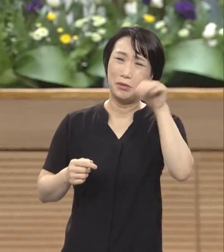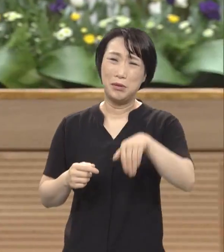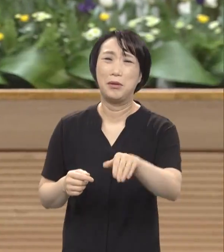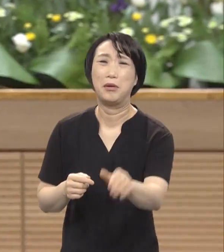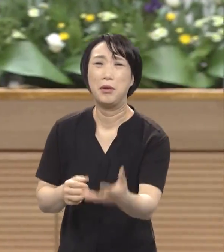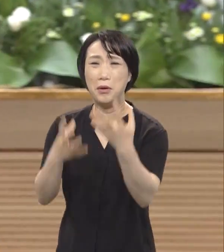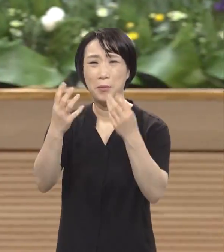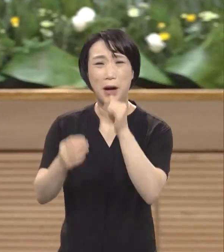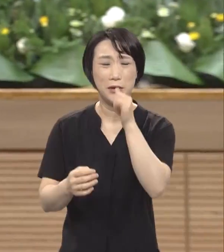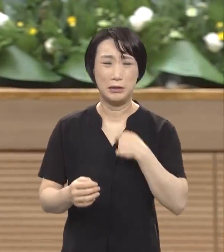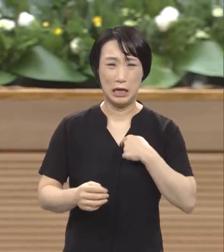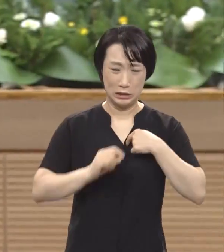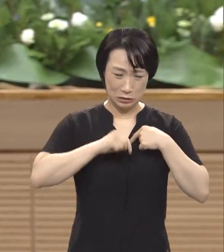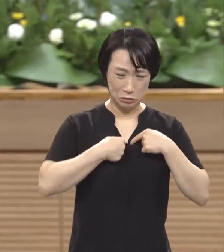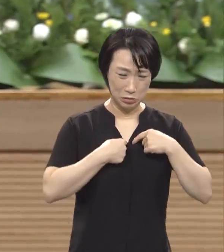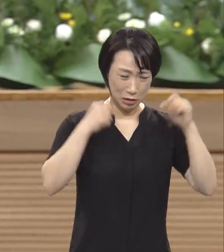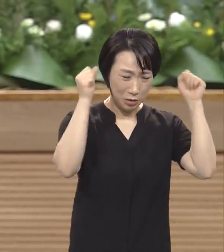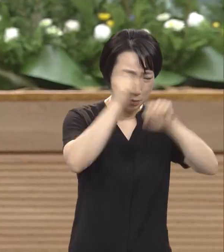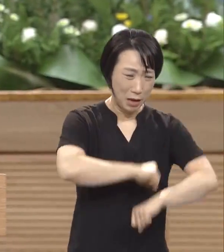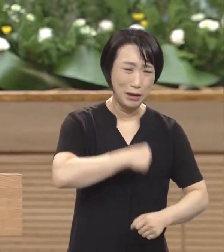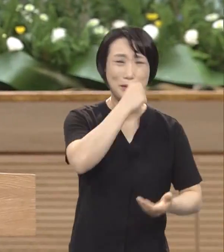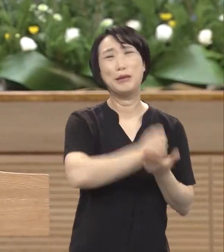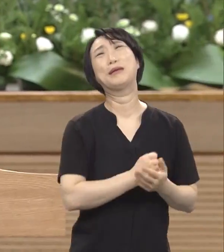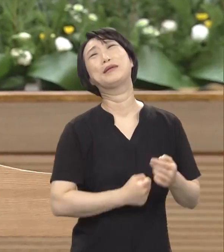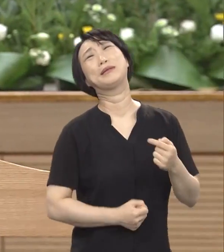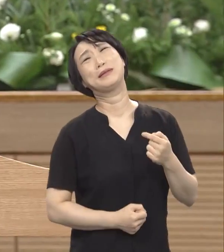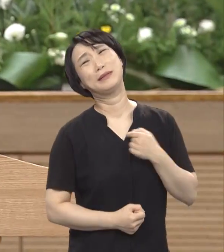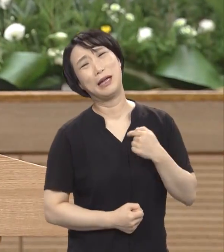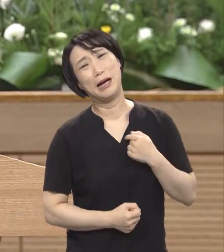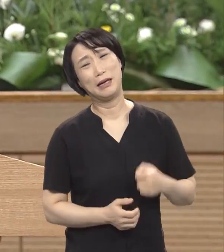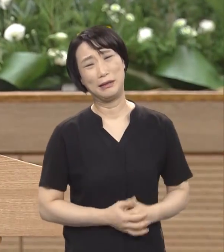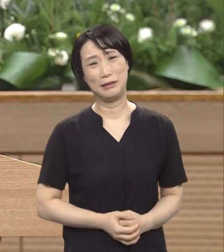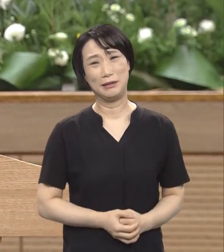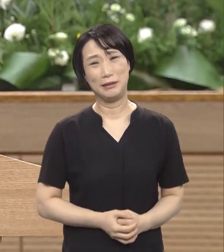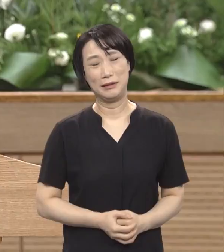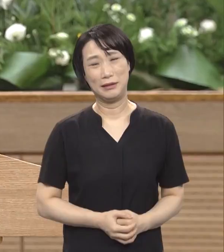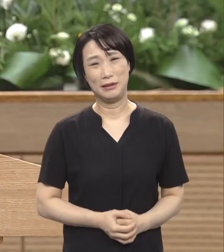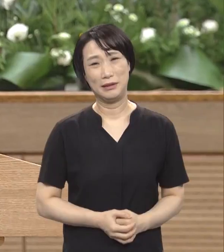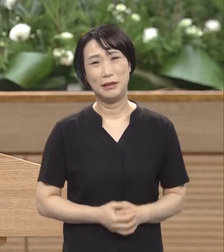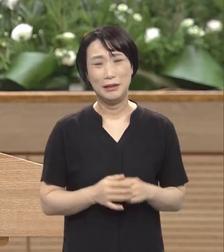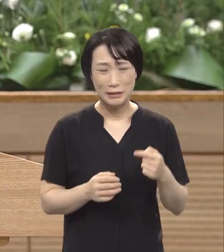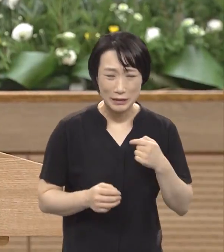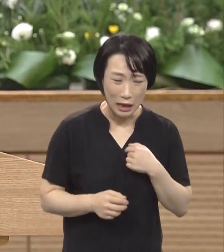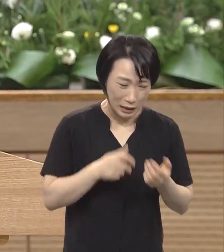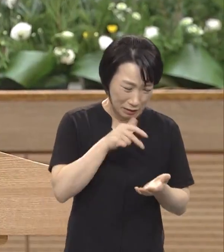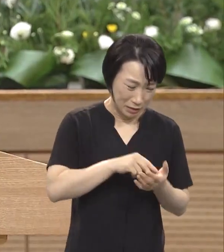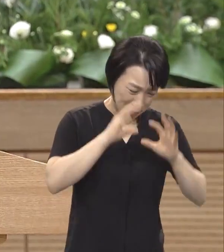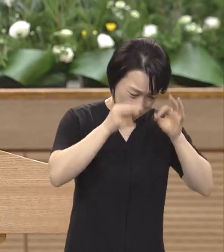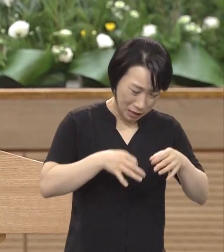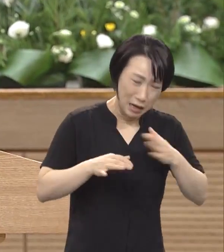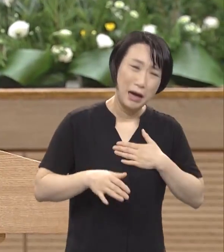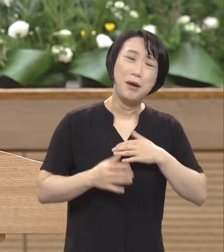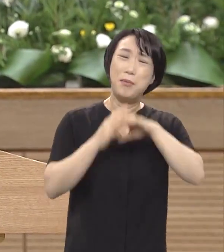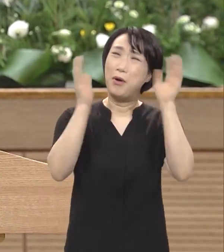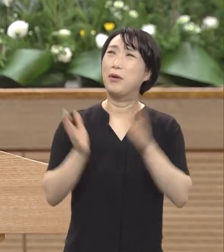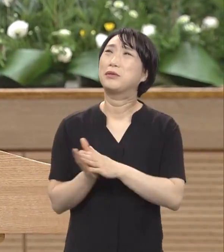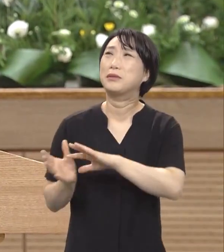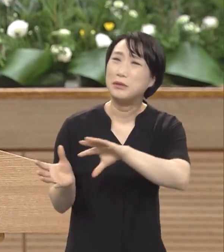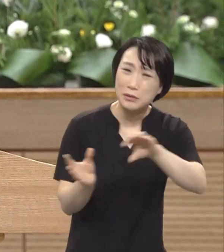내가 스스로 나를 망치기에 딱 좋은 사람이었습니다. 이런 사정을 버리게